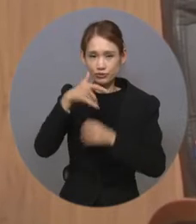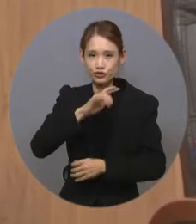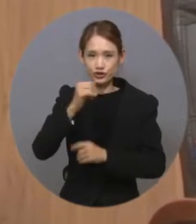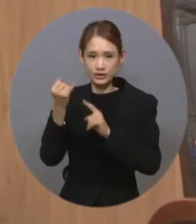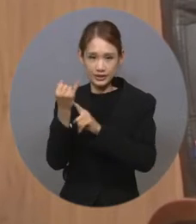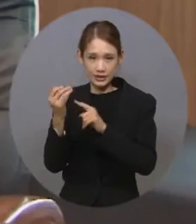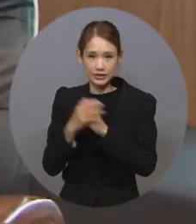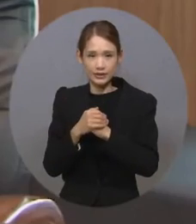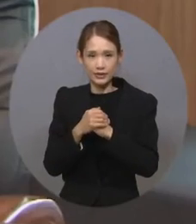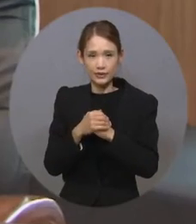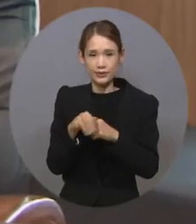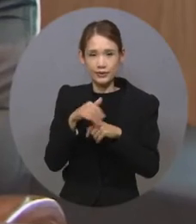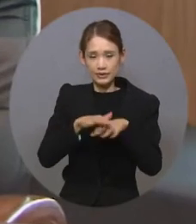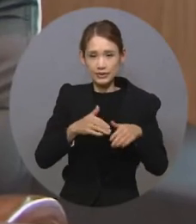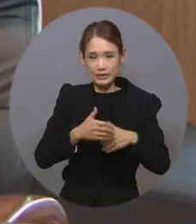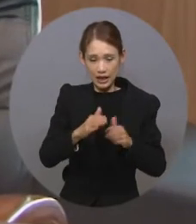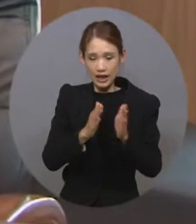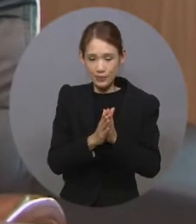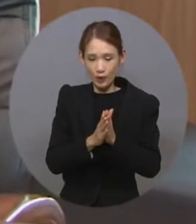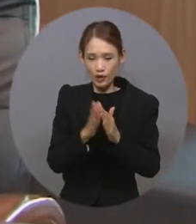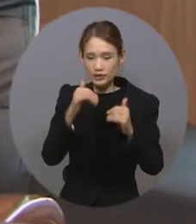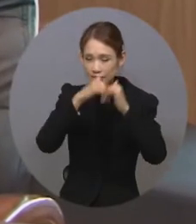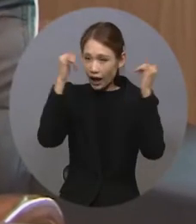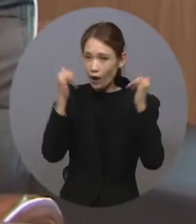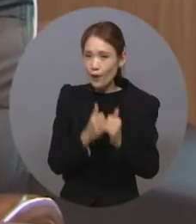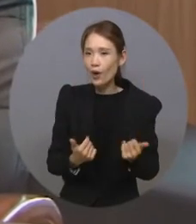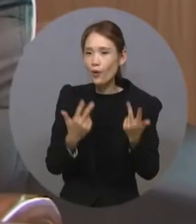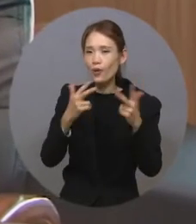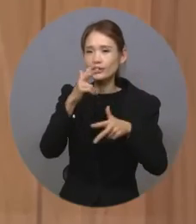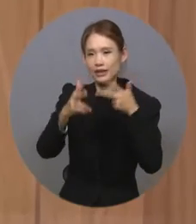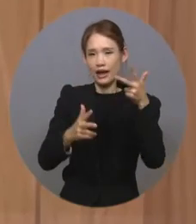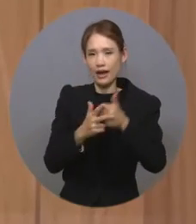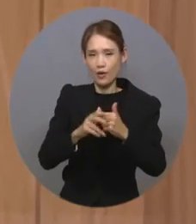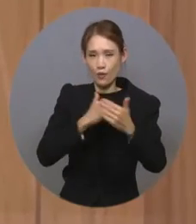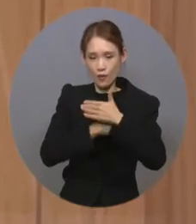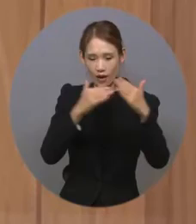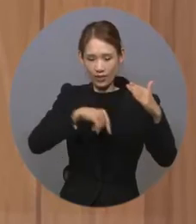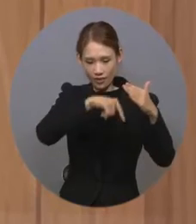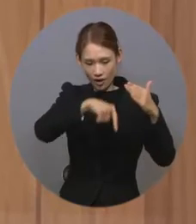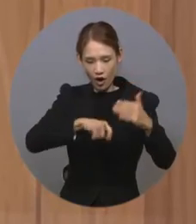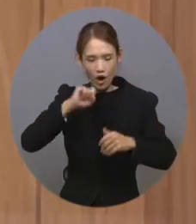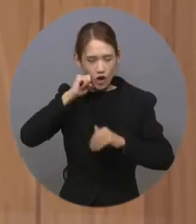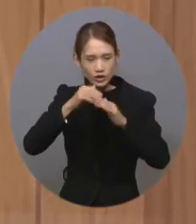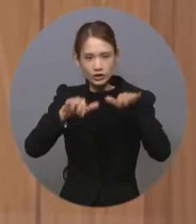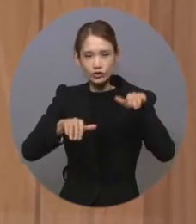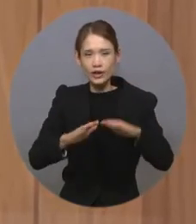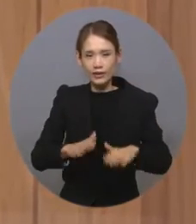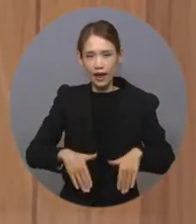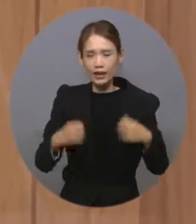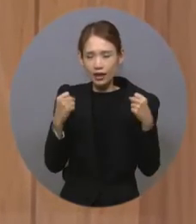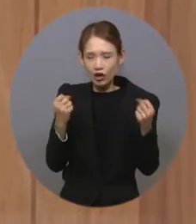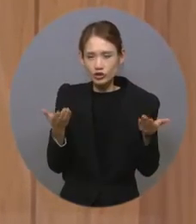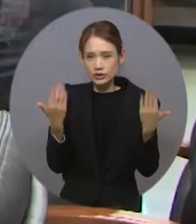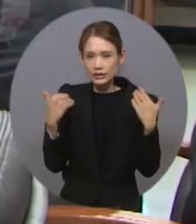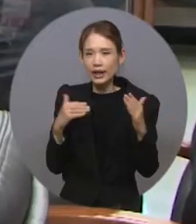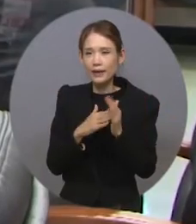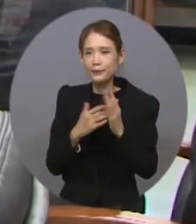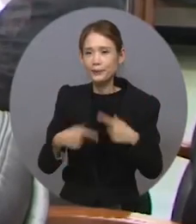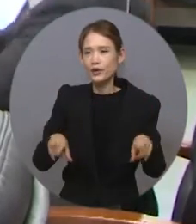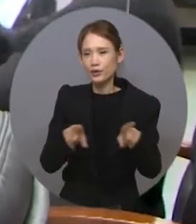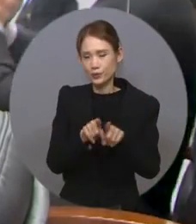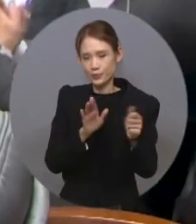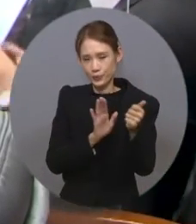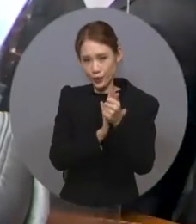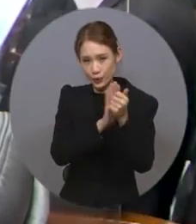부산 동구청과 진행하는 이번 사회공헌사업이 관내 어려운 이웃들의 따뜻한 겨울나기에 조금이나마 도움이 되었으면 한다고